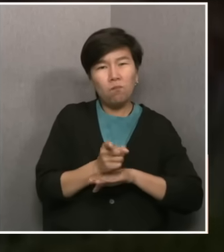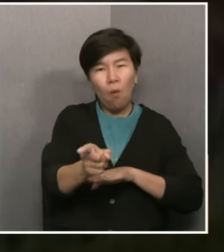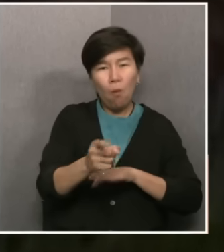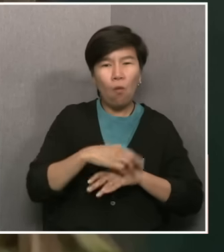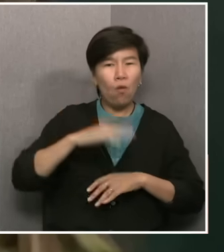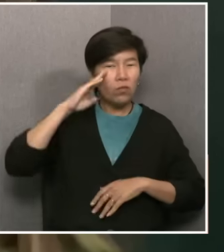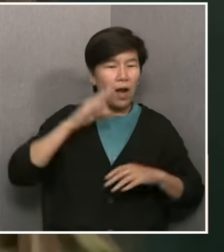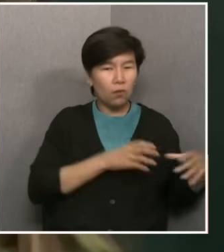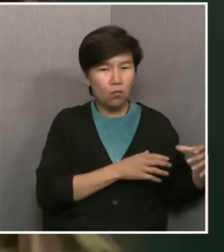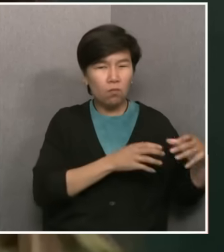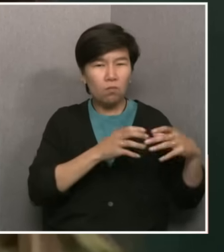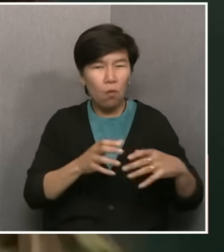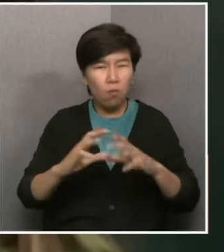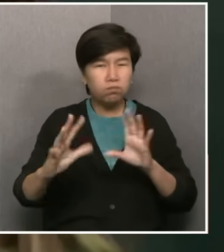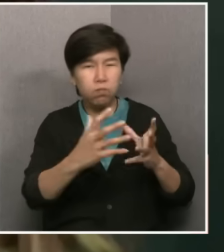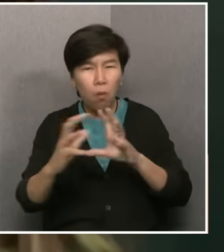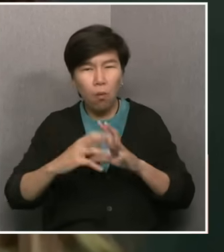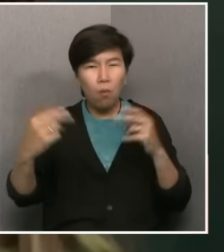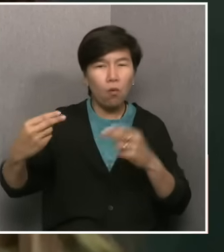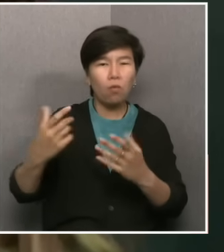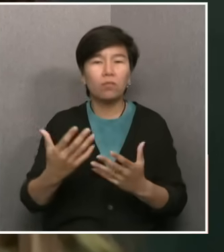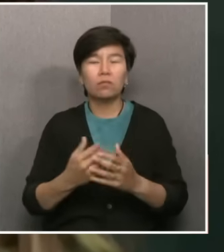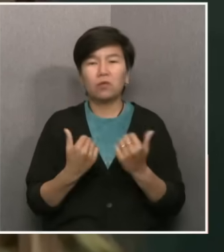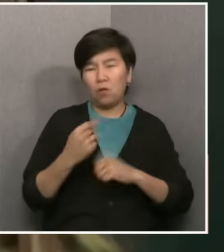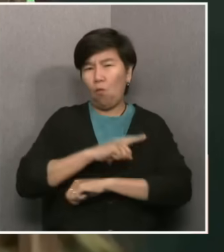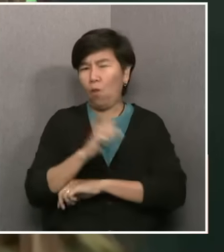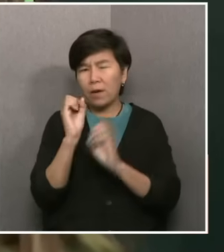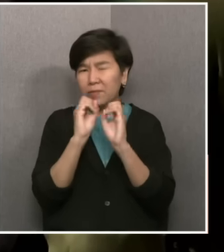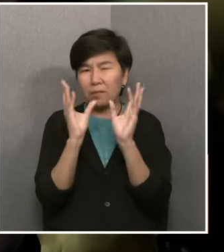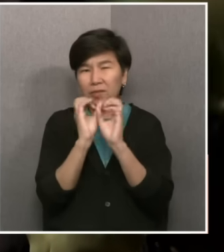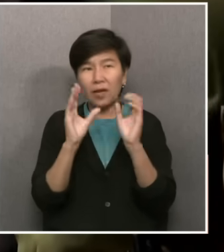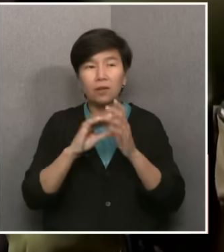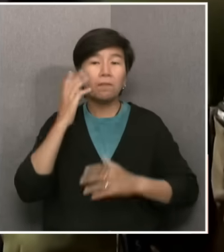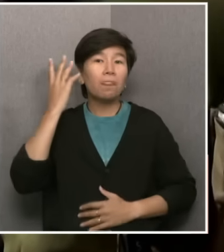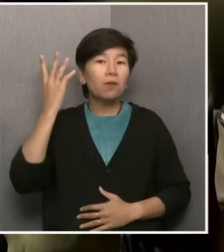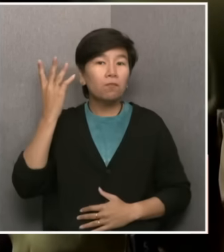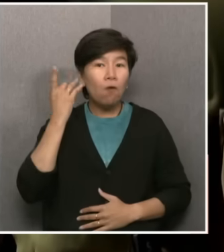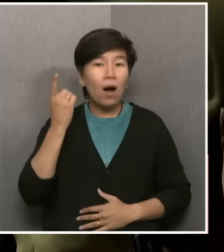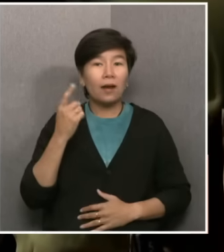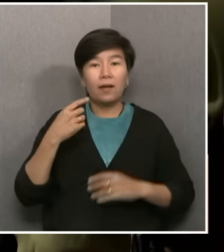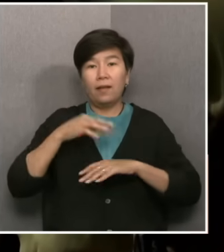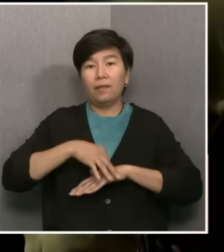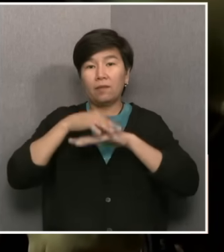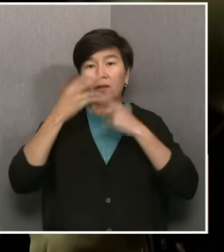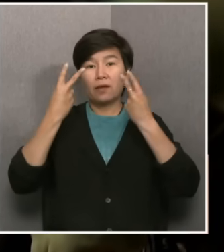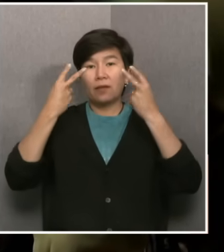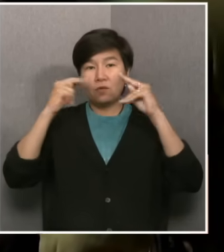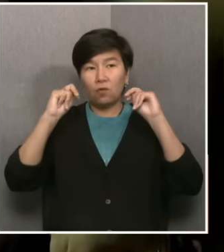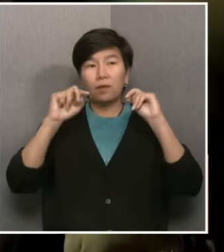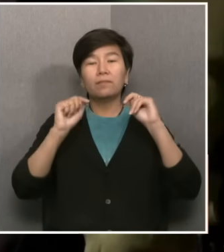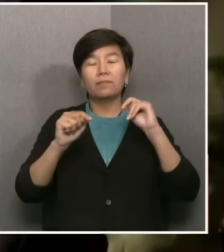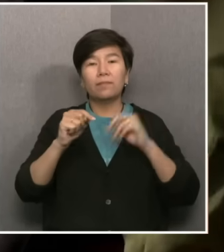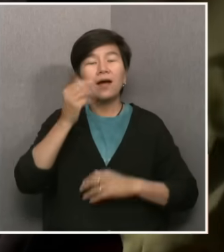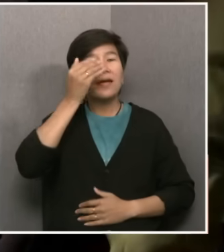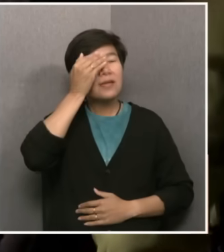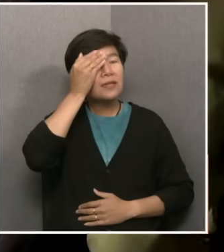ถึงวันเวลาที่แน่ชัดค่ะคำประกาศดังกล่าวมีขึ้นหลังจากที่เมื่อวานนี้นายกรัฐมนตรีเบญจามินเนทันยาฮูของ